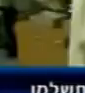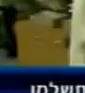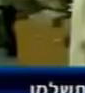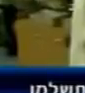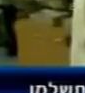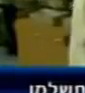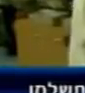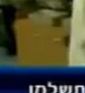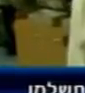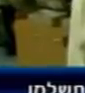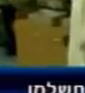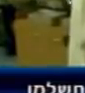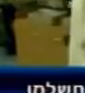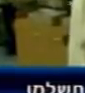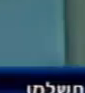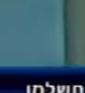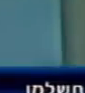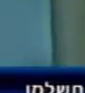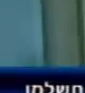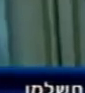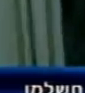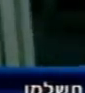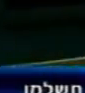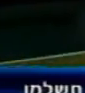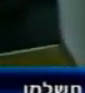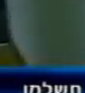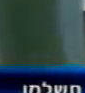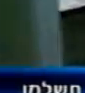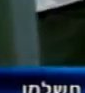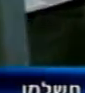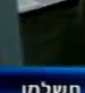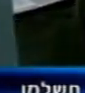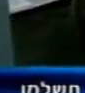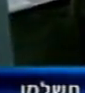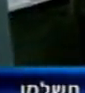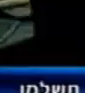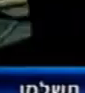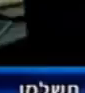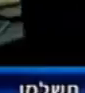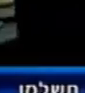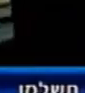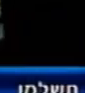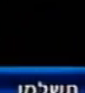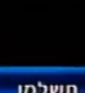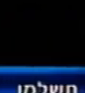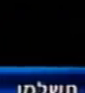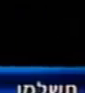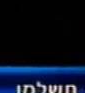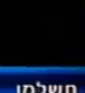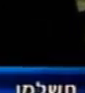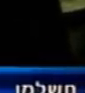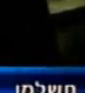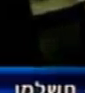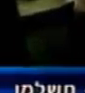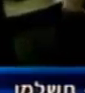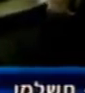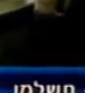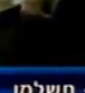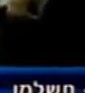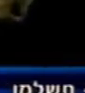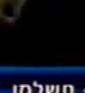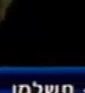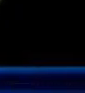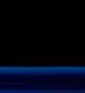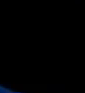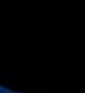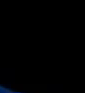הבוס או הבוסית. הצעת חוק חדשה שזוכה לתמיכת הממשלה תטיל כנס כבד על המתאמרים, ספק אם תפתור את